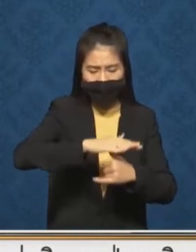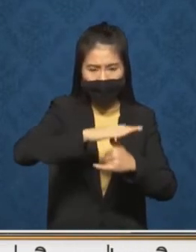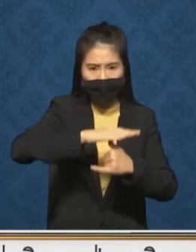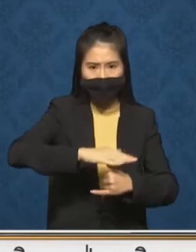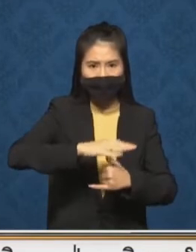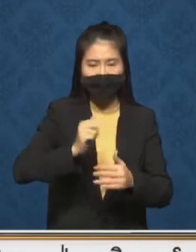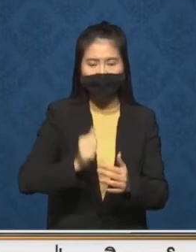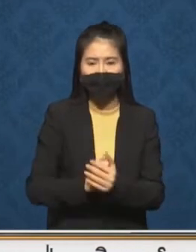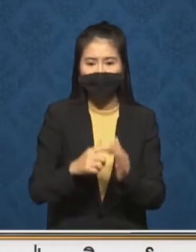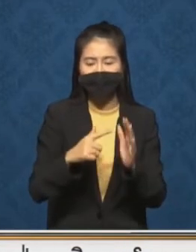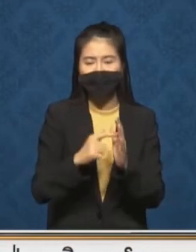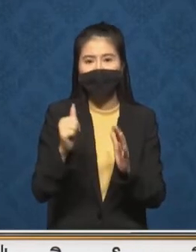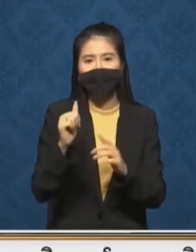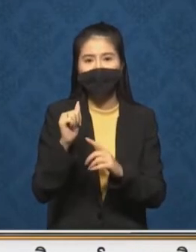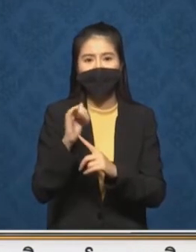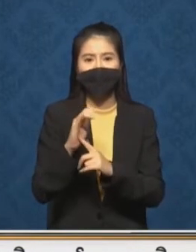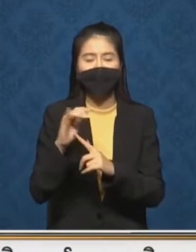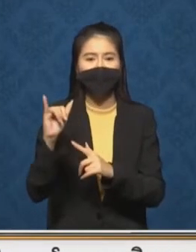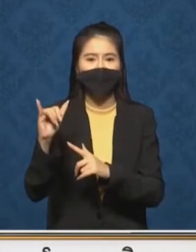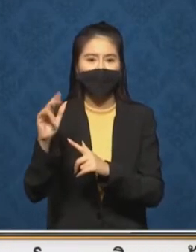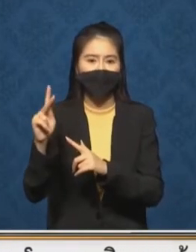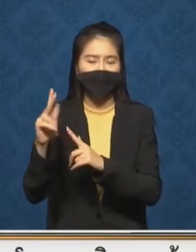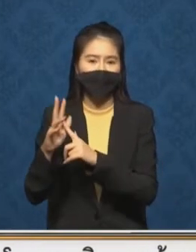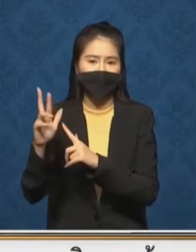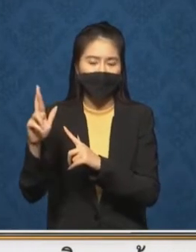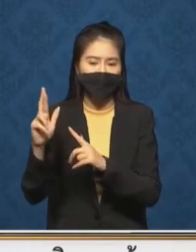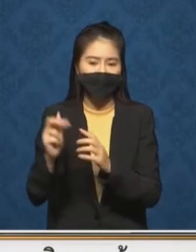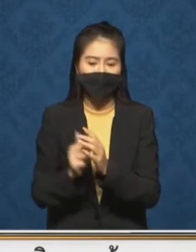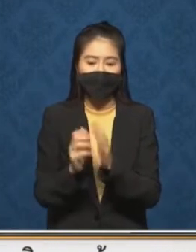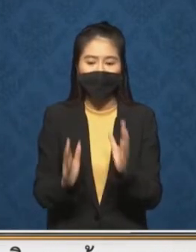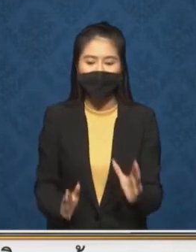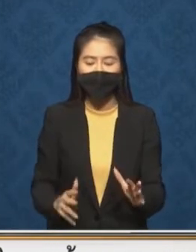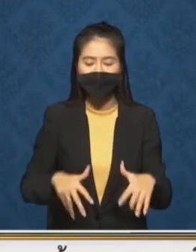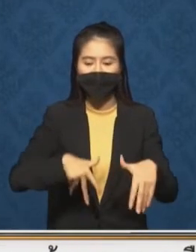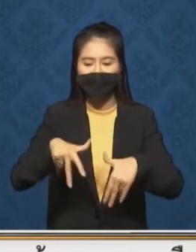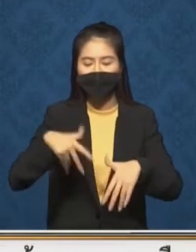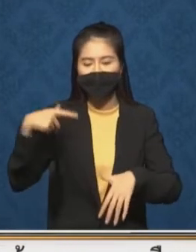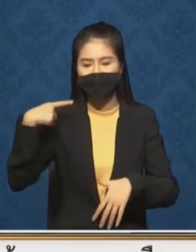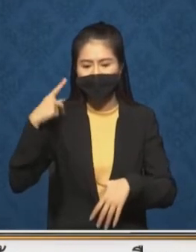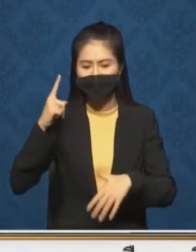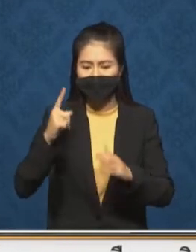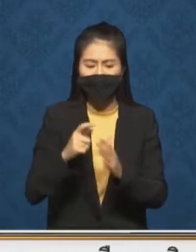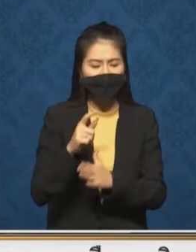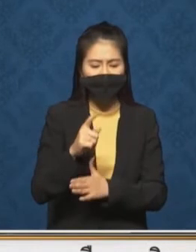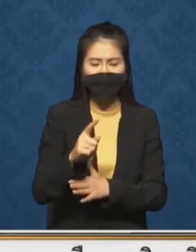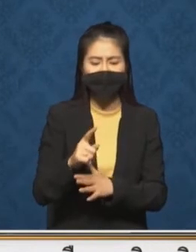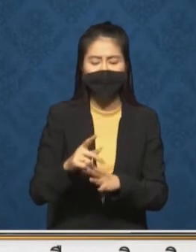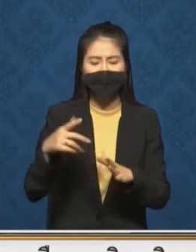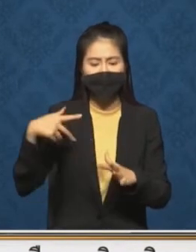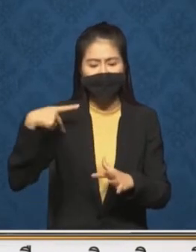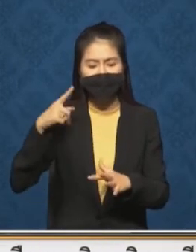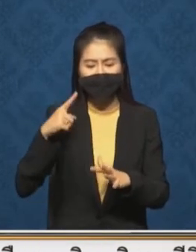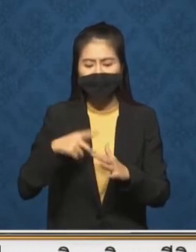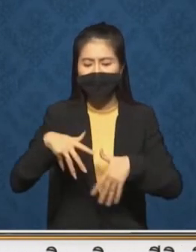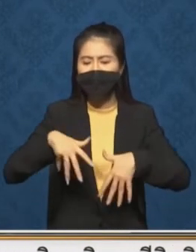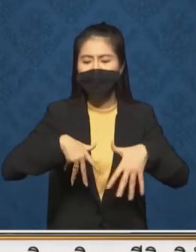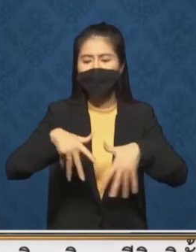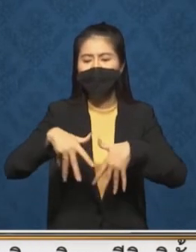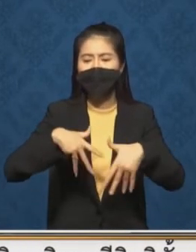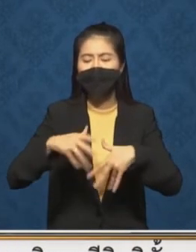เองก็ชดเจน วาการไปดำเนิคดีลัษณะนี้กัประชาชน ไม่เกิดประโยชนสาธาณะเลยไม่เกิดประยชน์กับประเทศไทย